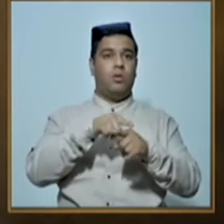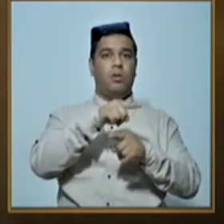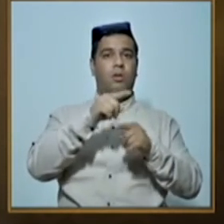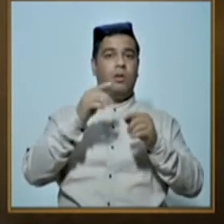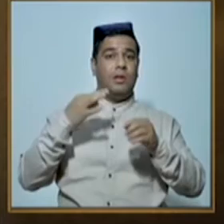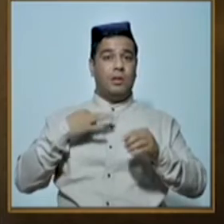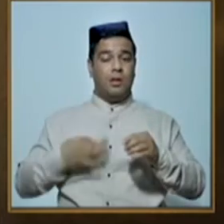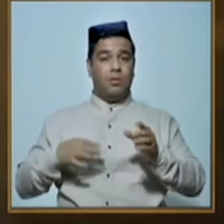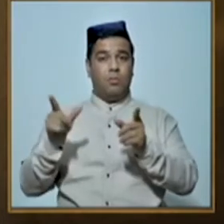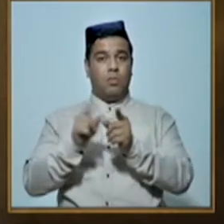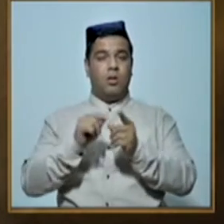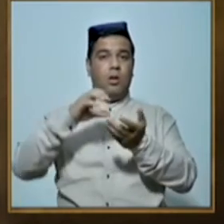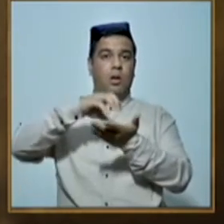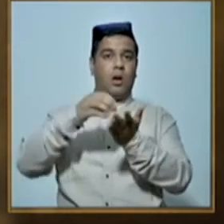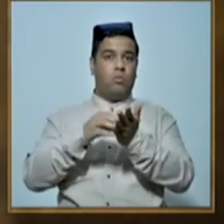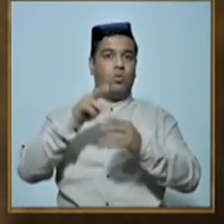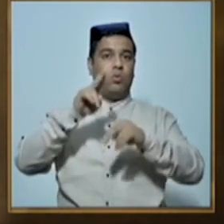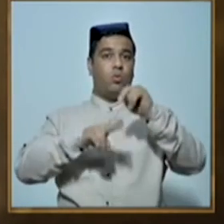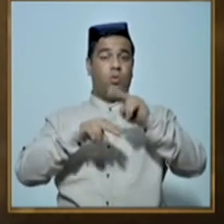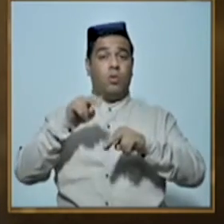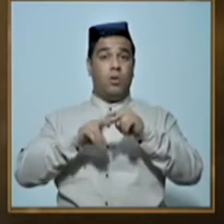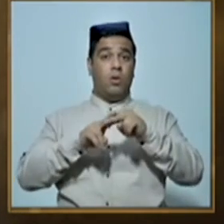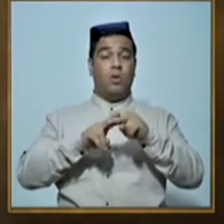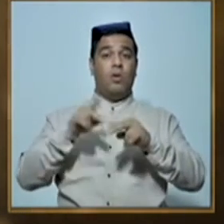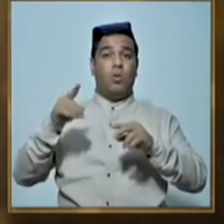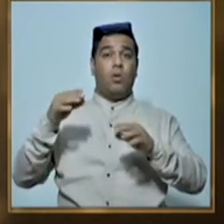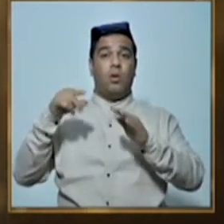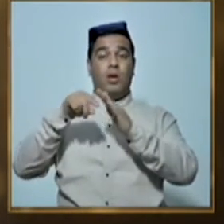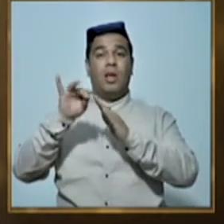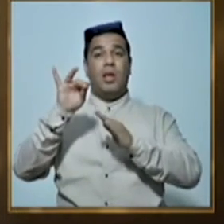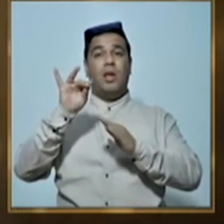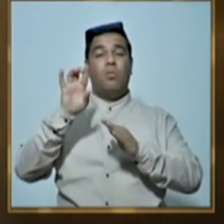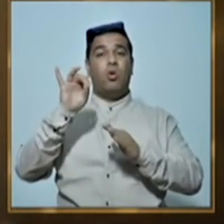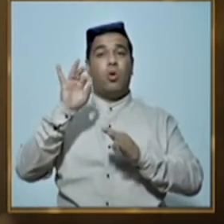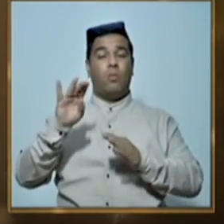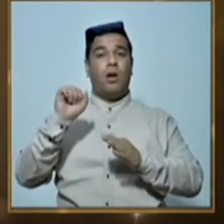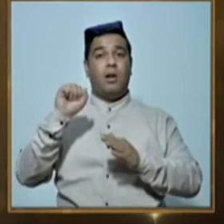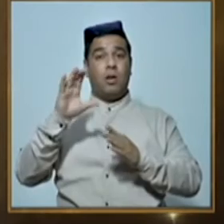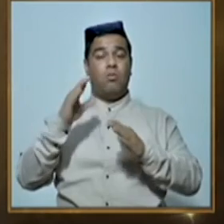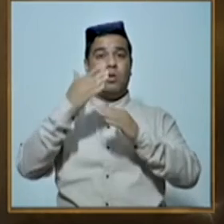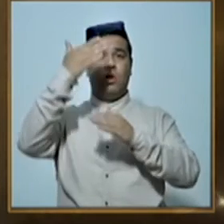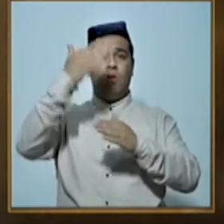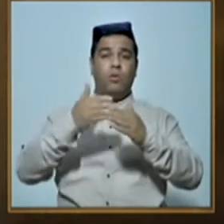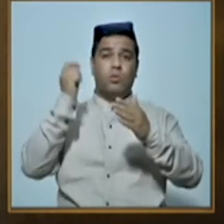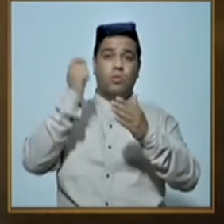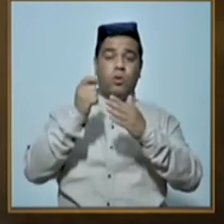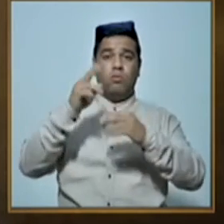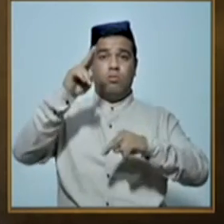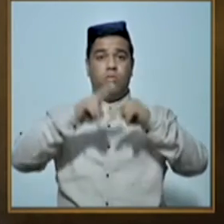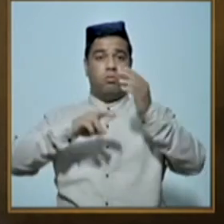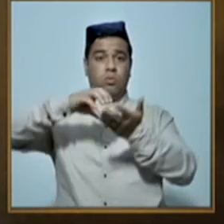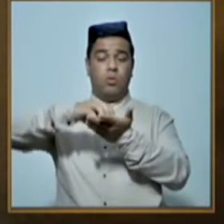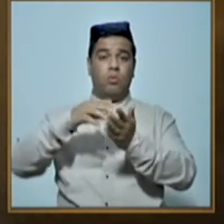quryaptilar. O'g'illari tosh olib kelib beryapti, Ibrohim alayhissalom devorni uryaptilar. Ya'ni Allohning amri bilan Allohning baytini